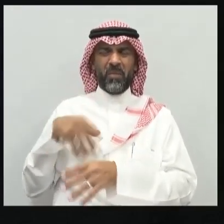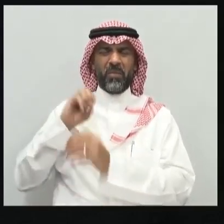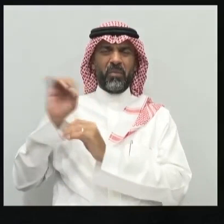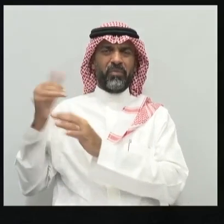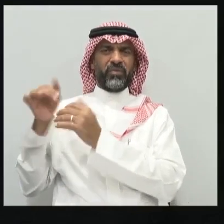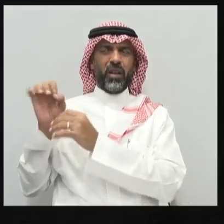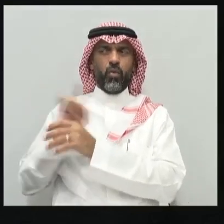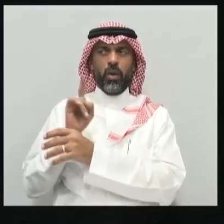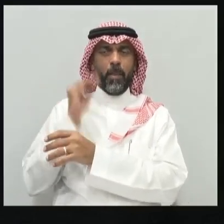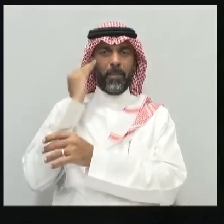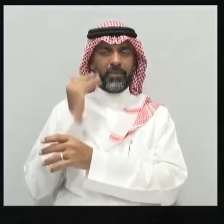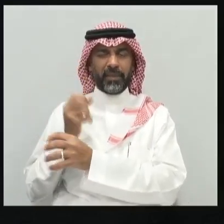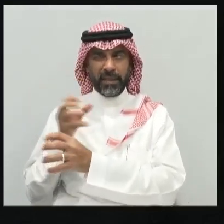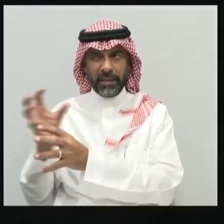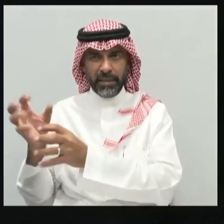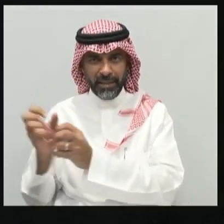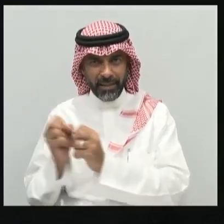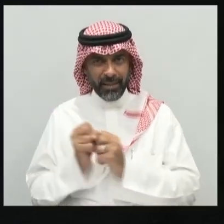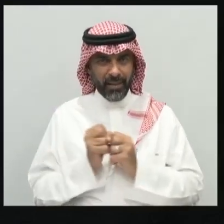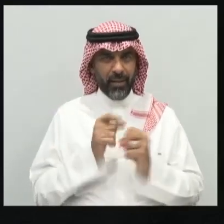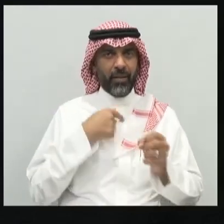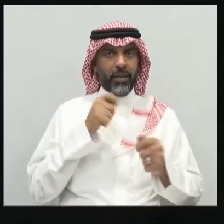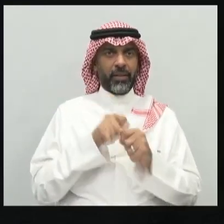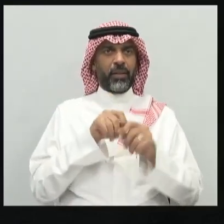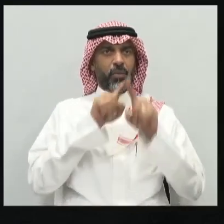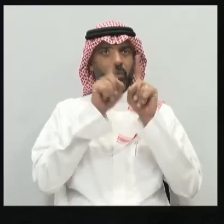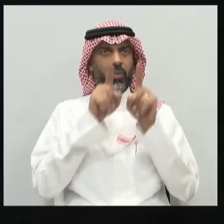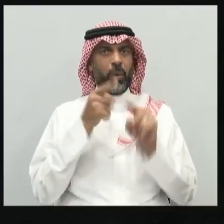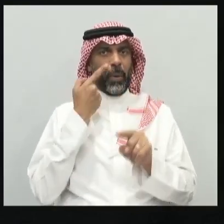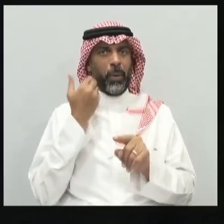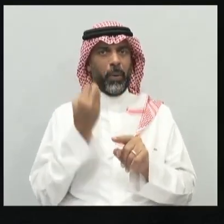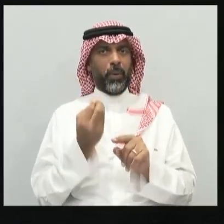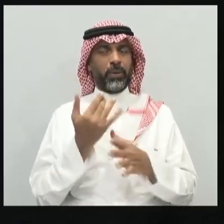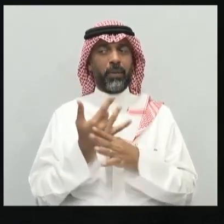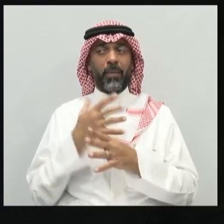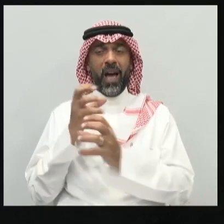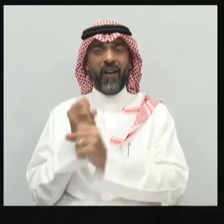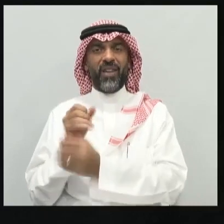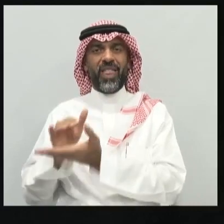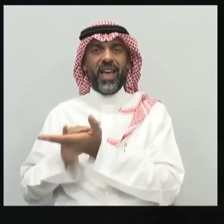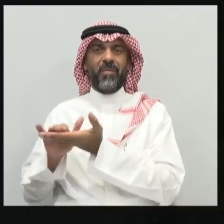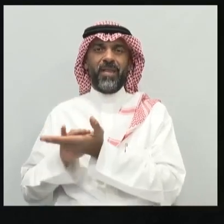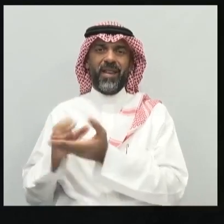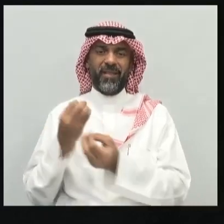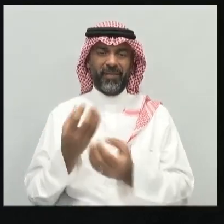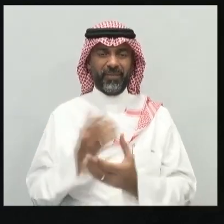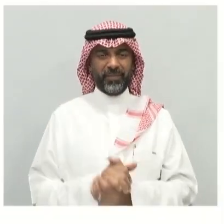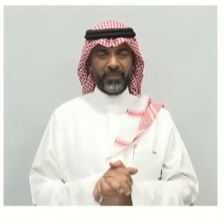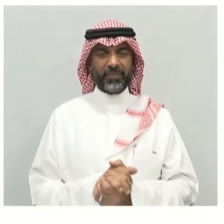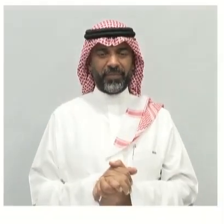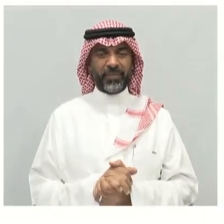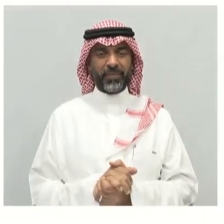نقول اعاده الاستخدام عشان يحافظون على ماذا عشان يحافظون على البيئه طيب